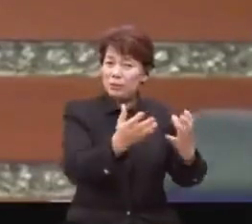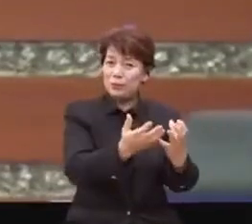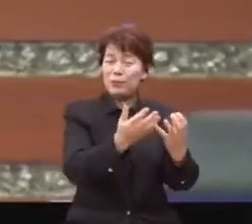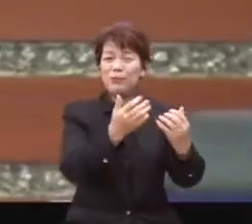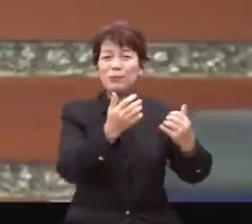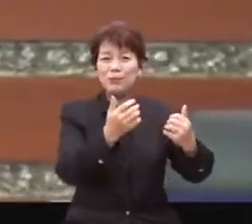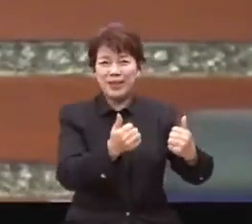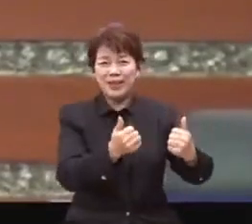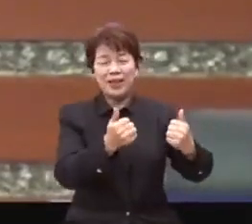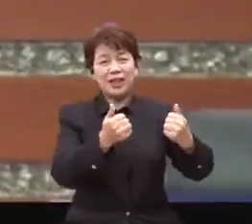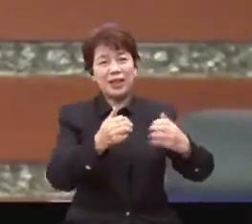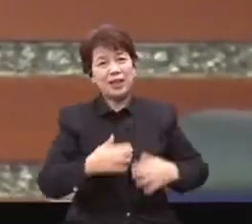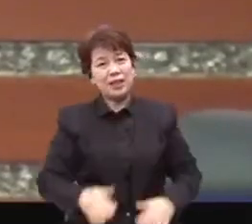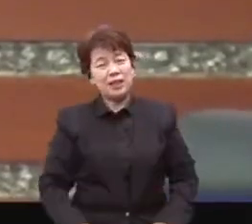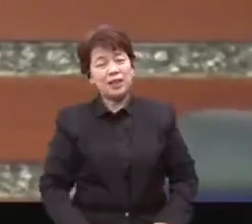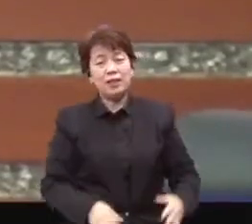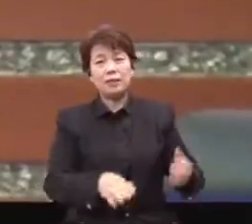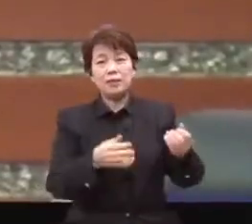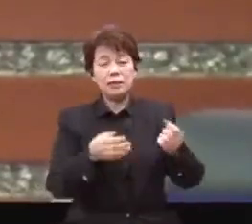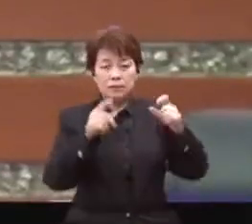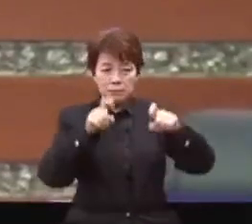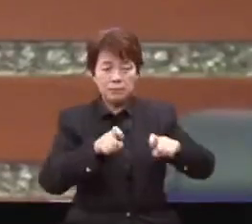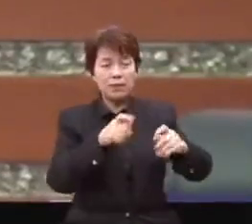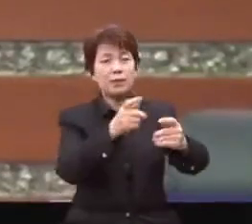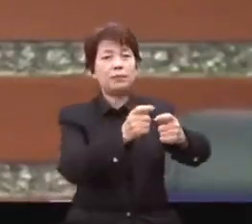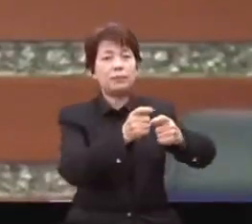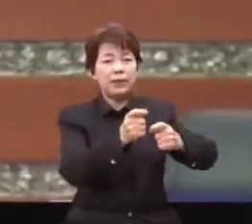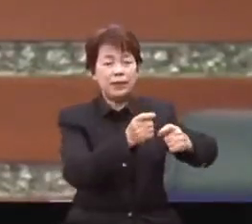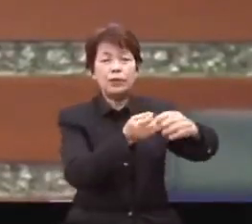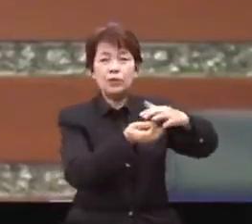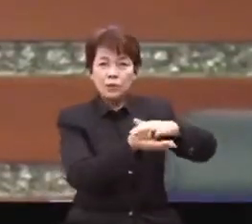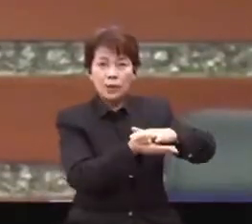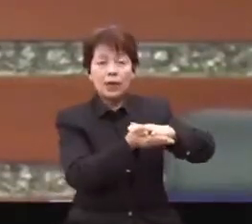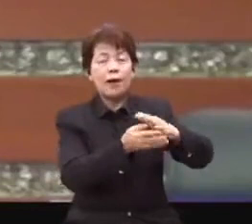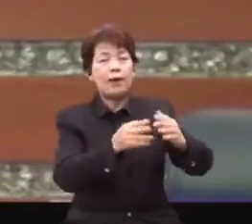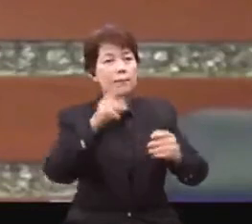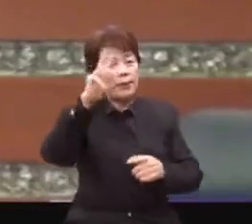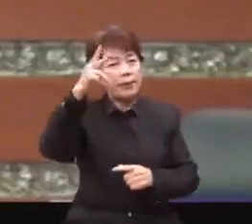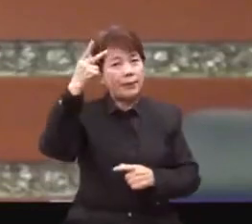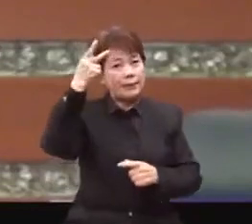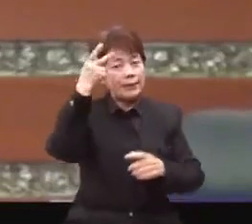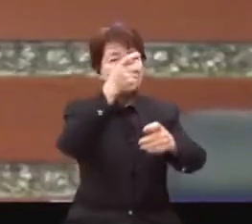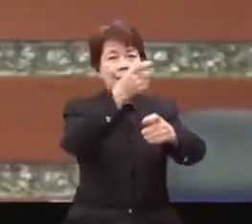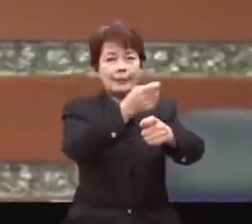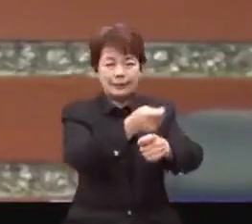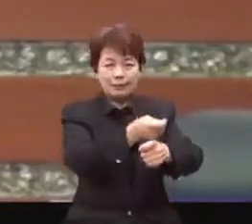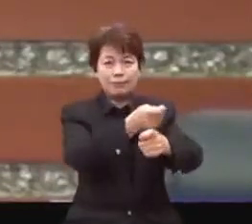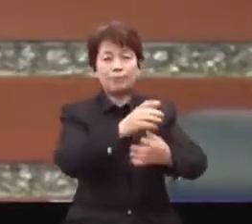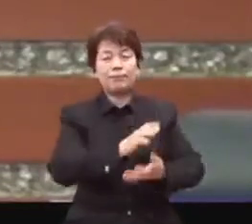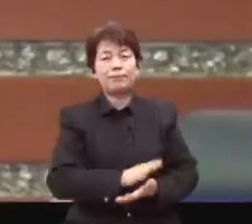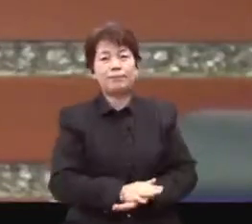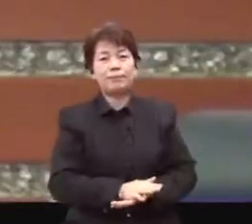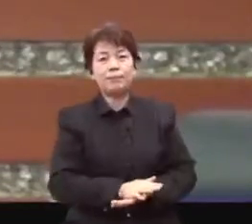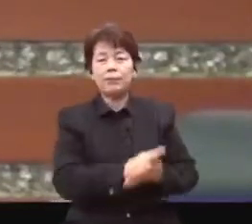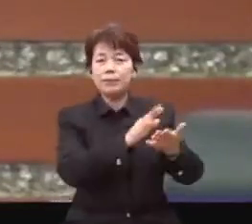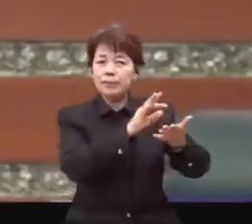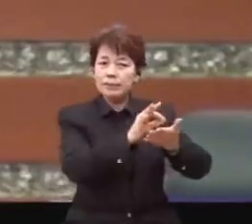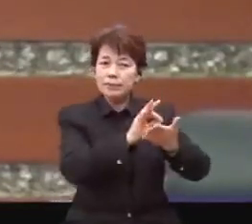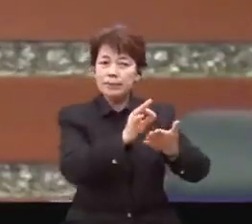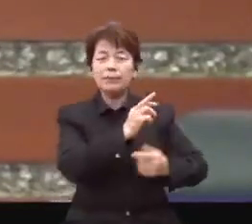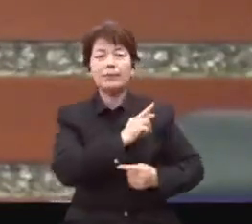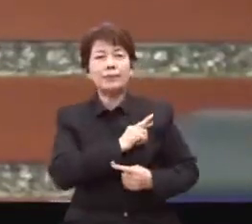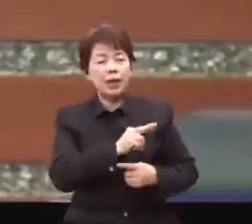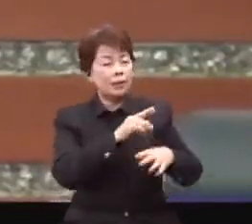kita tidak berupaya membantu dan menstabilkan politik menyatupadukan kaum semua kaum agama